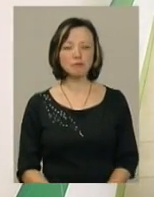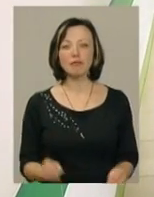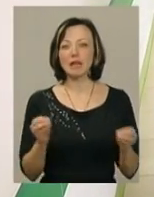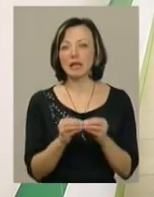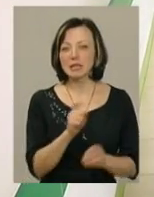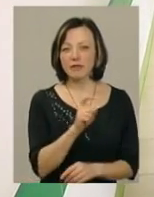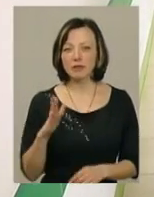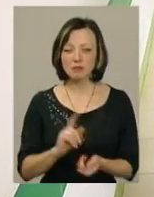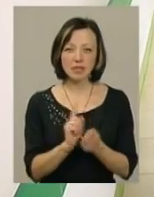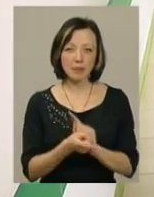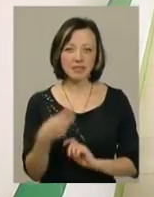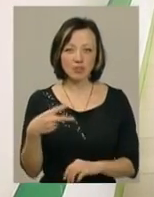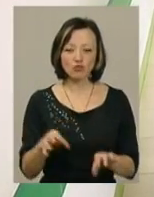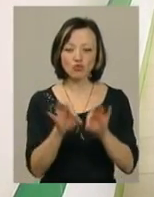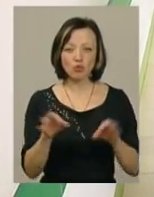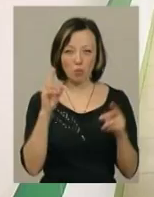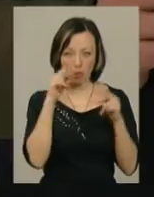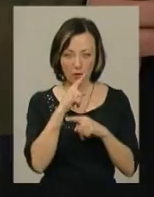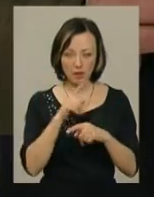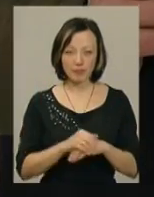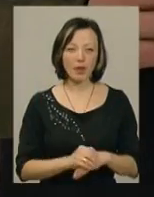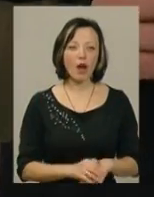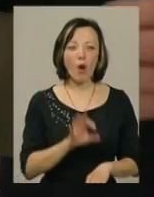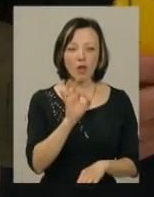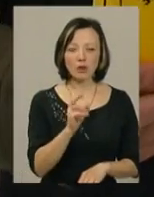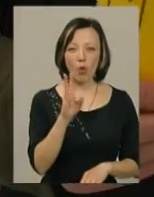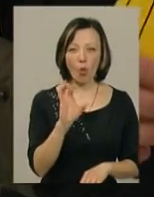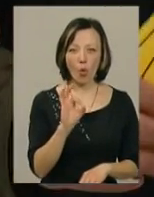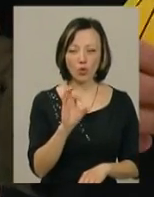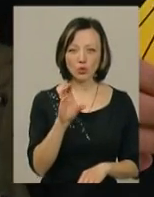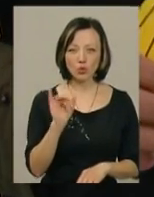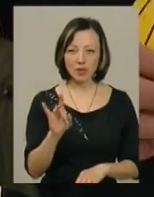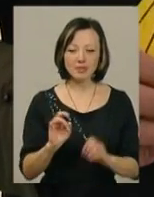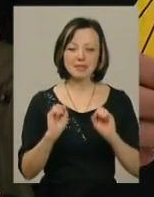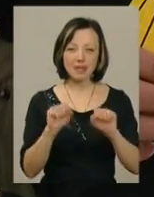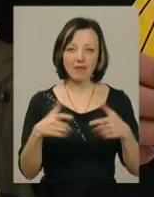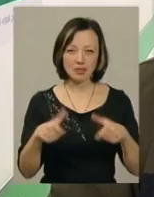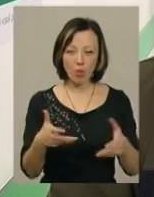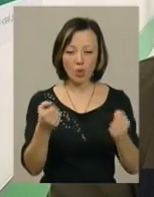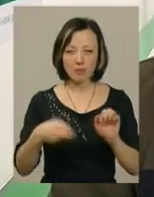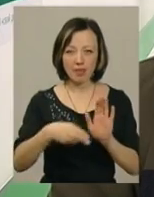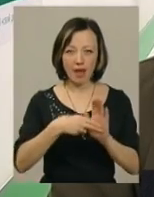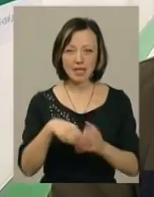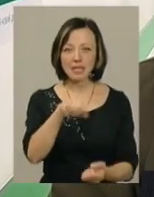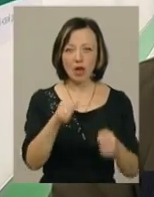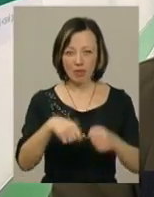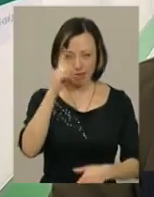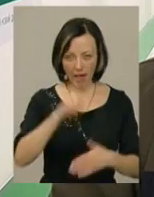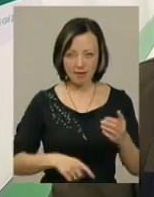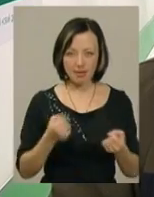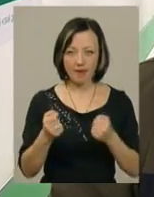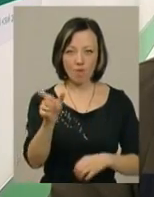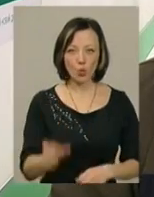10 хвилин замість 20 та жодної помилки Олександр Костур здав теорію з правил дорожнього руху та отримав наліп «За кермом надійний